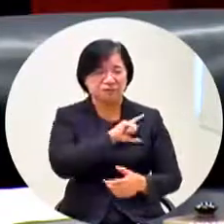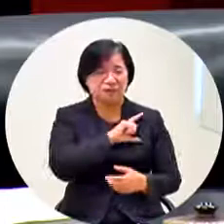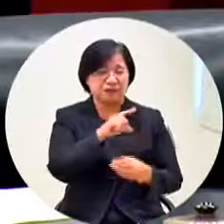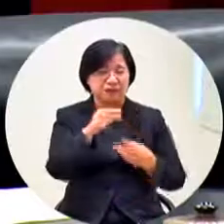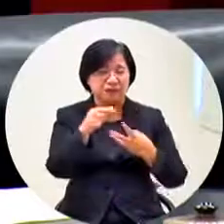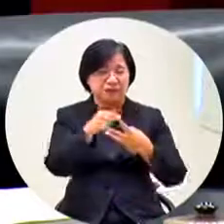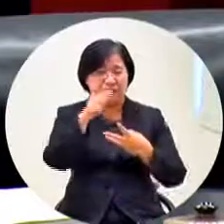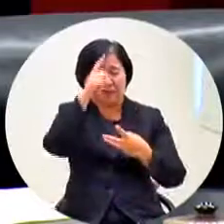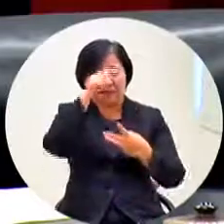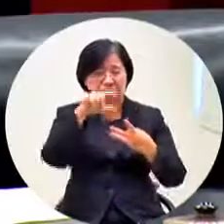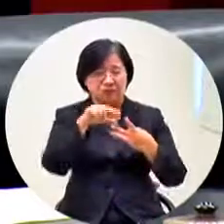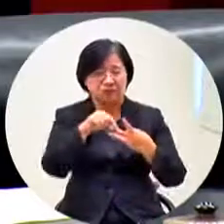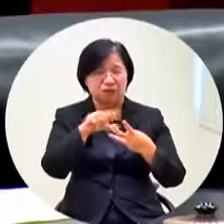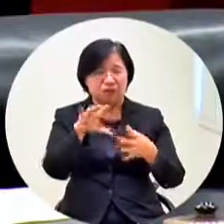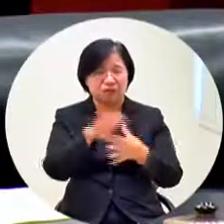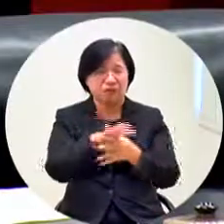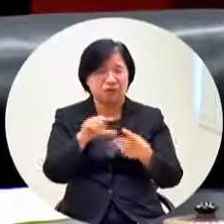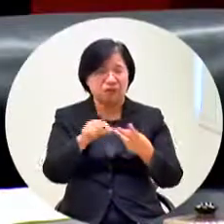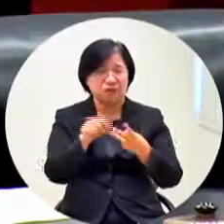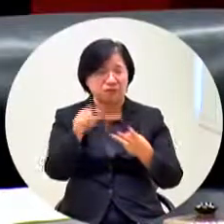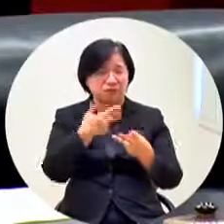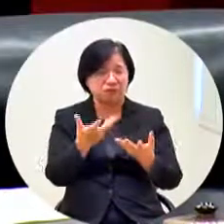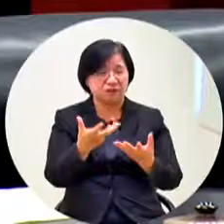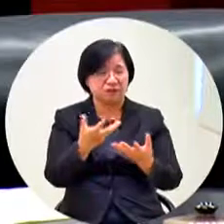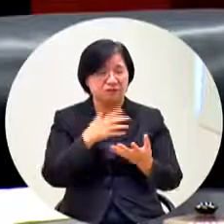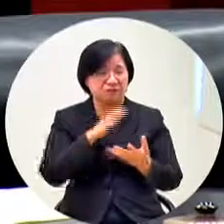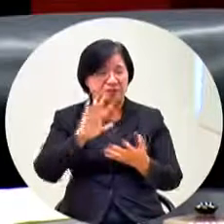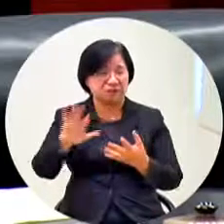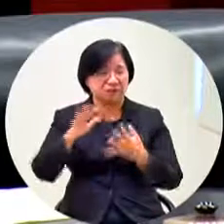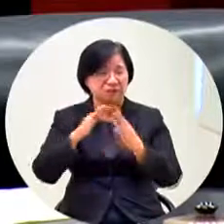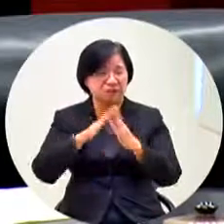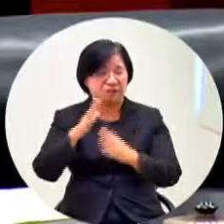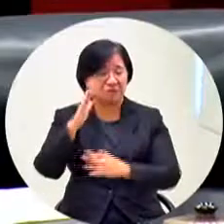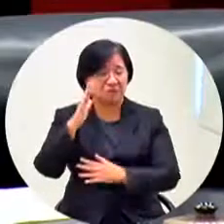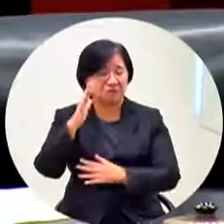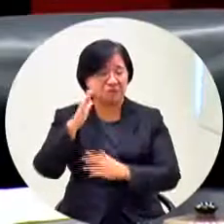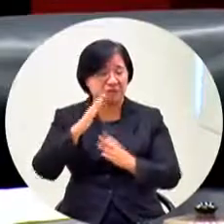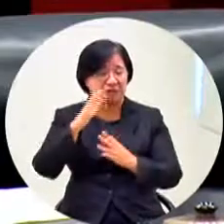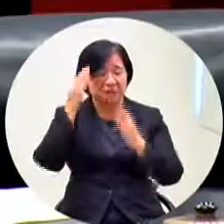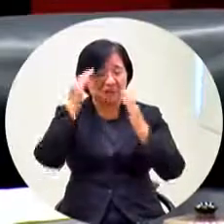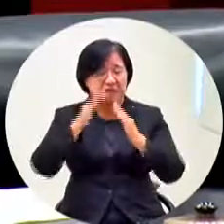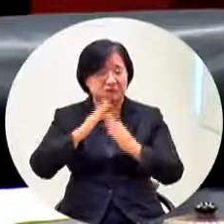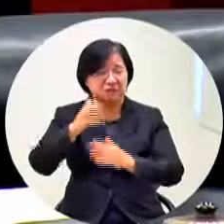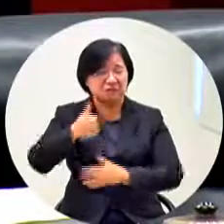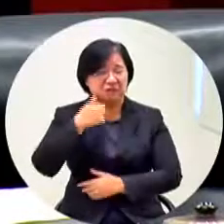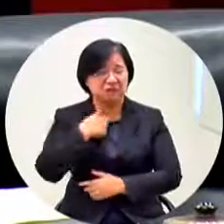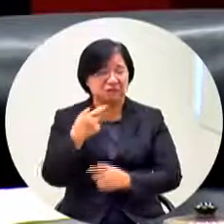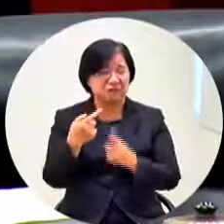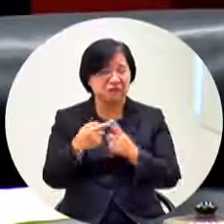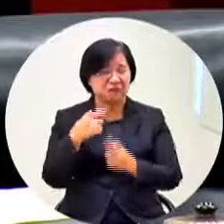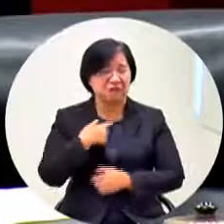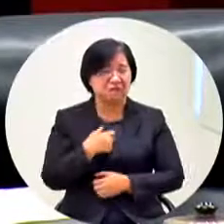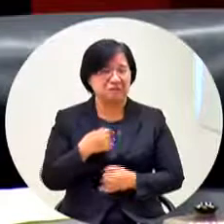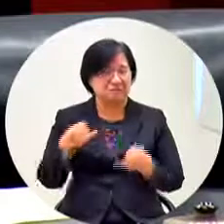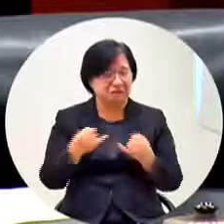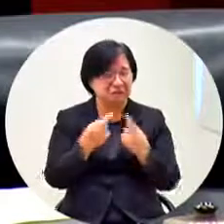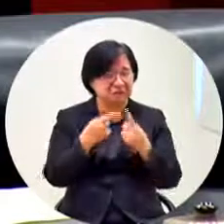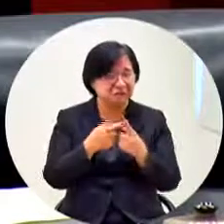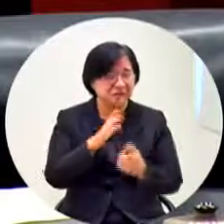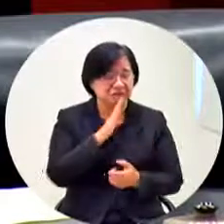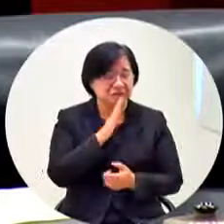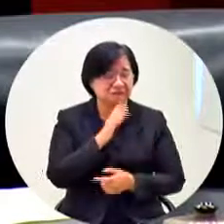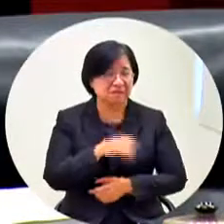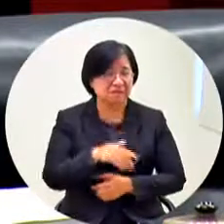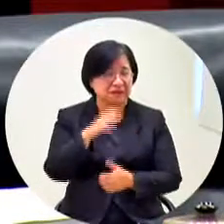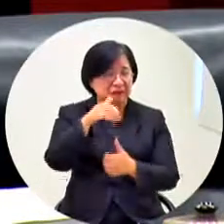是市长的人，那么我试问，市长不用自己人，要用什么人啊？难道还用敌人吗？这个觉得问题很